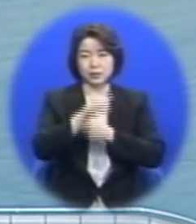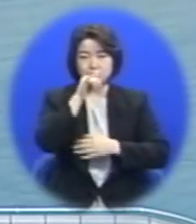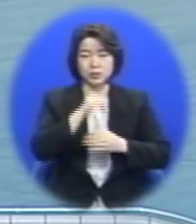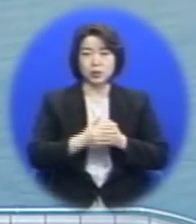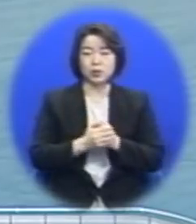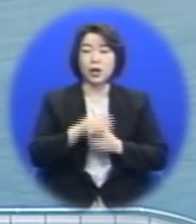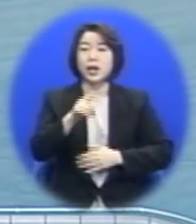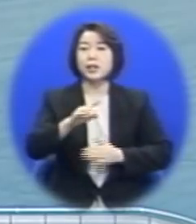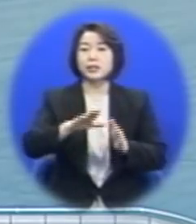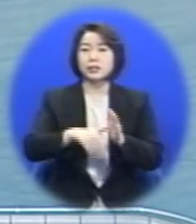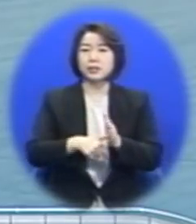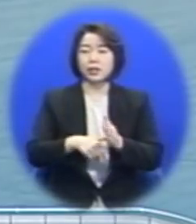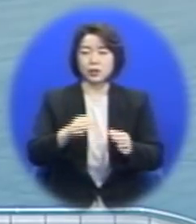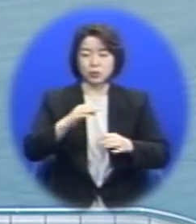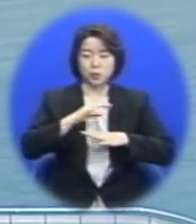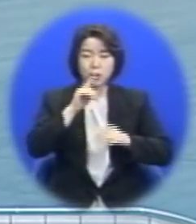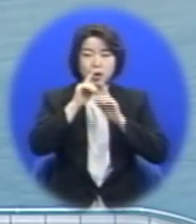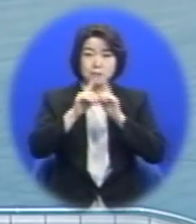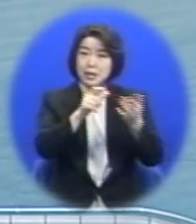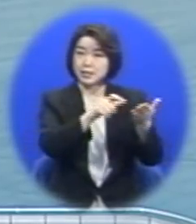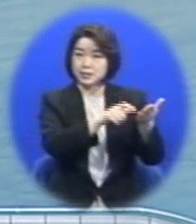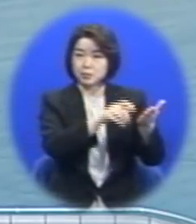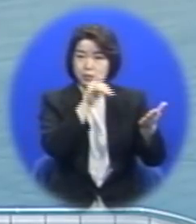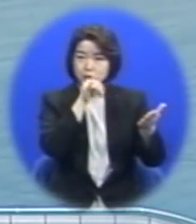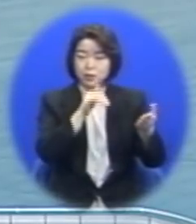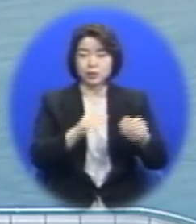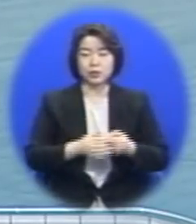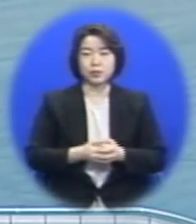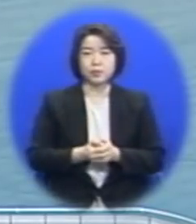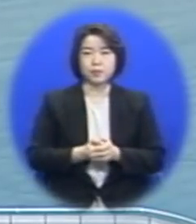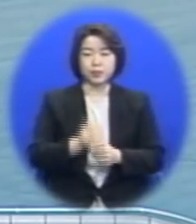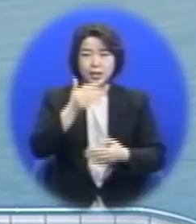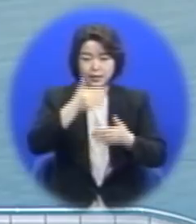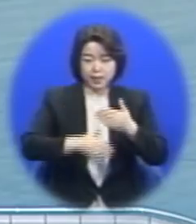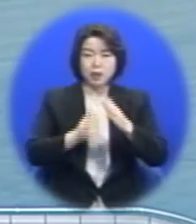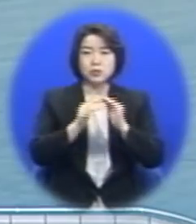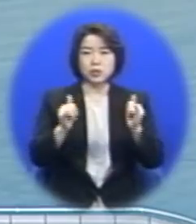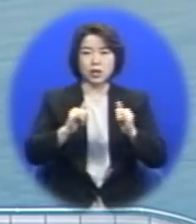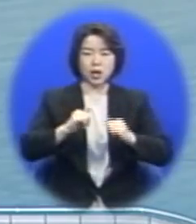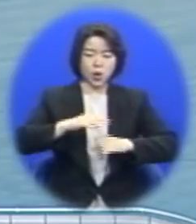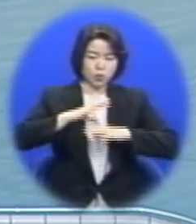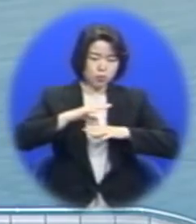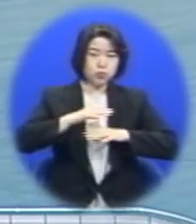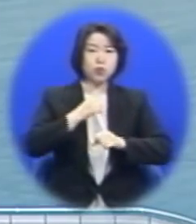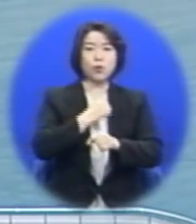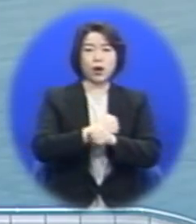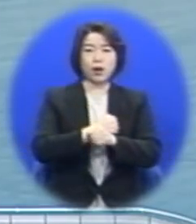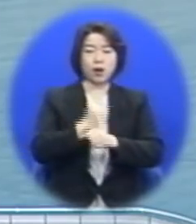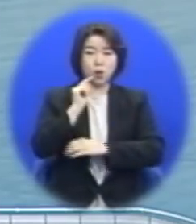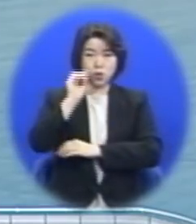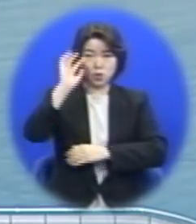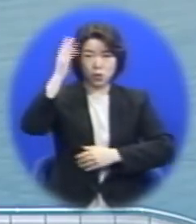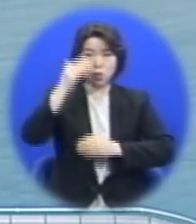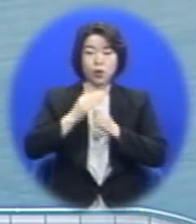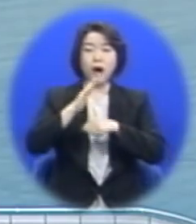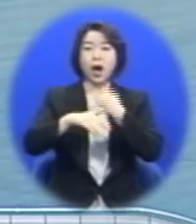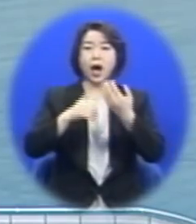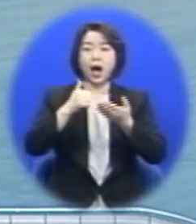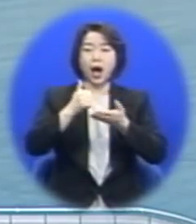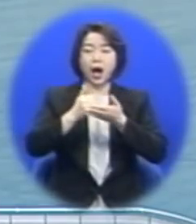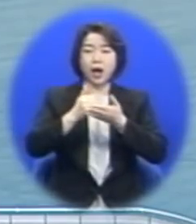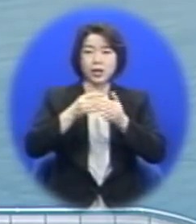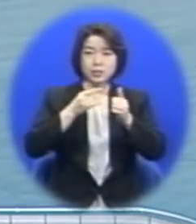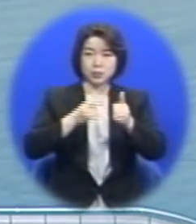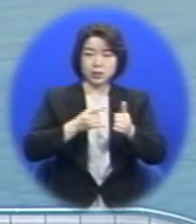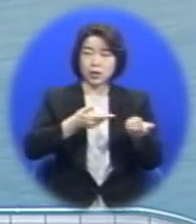그때 참 놀라운 말씀이 나옵니다. 남은 자들이 두려워하여 영광을 하늘의